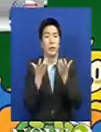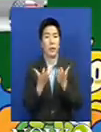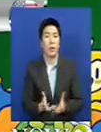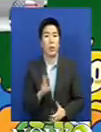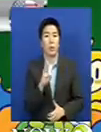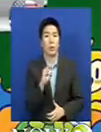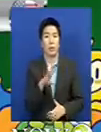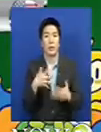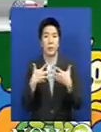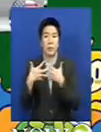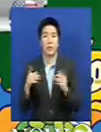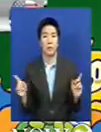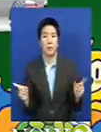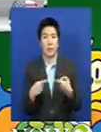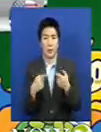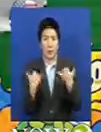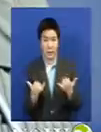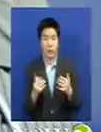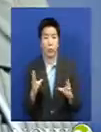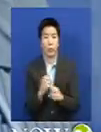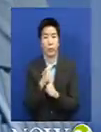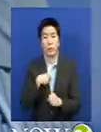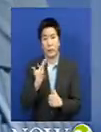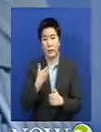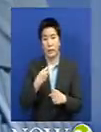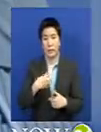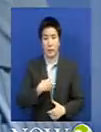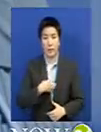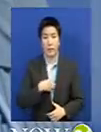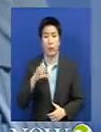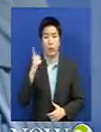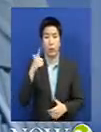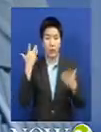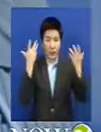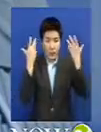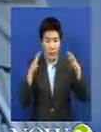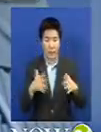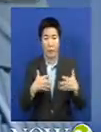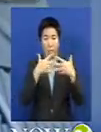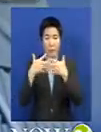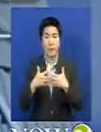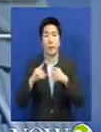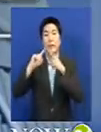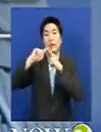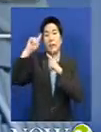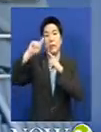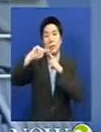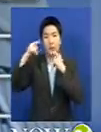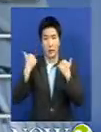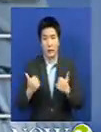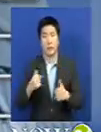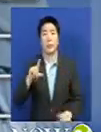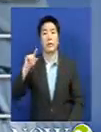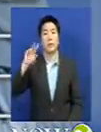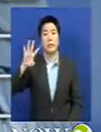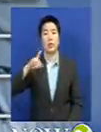สเซลของสหรัฐอเมริกานะครับสรุปเหรียญตอนนี้นะครับที่แข่งขันกันเสร็จสิ้นไปแล้วสหรัฐอเมริกายังนำเป็นที่1นะครับ